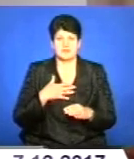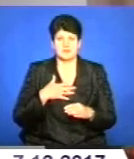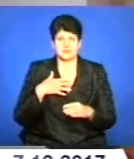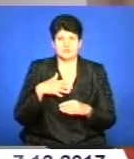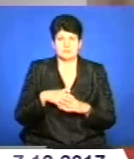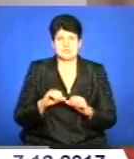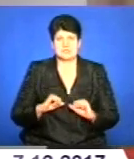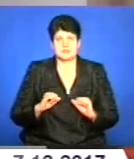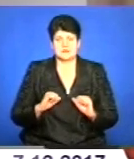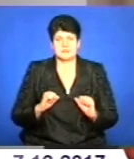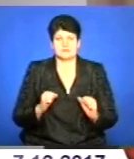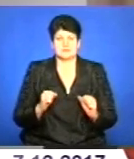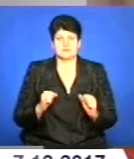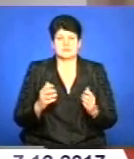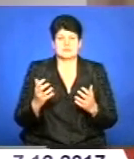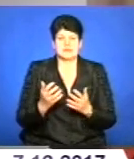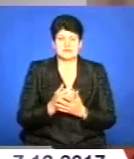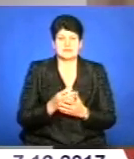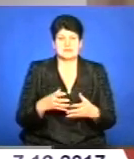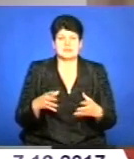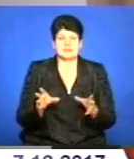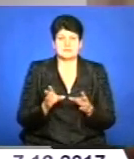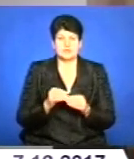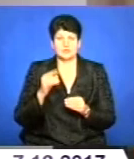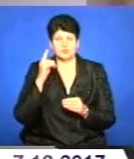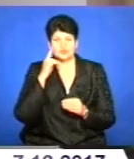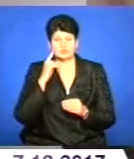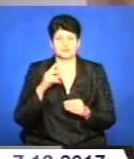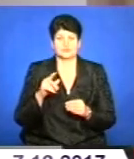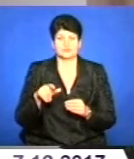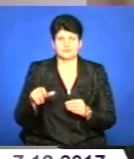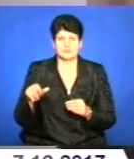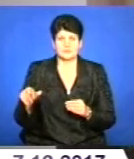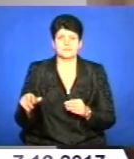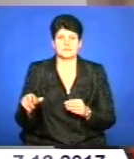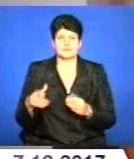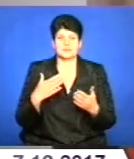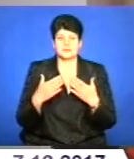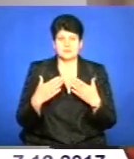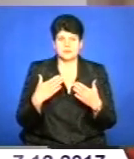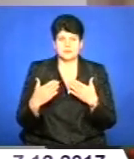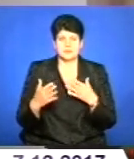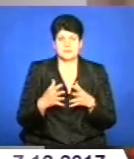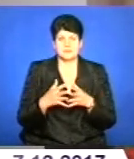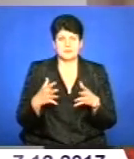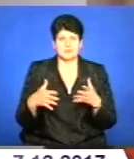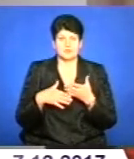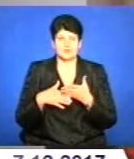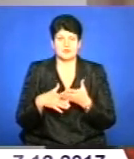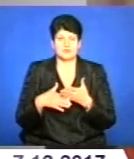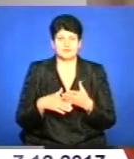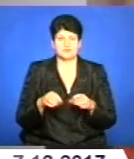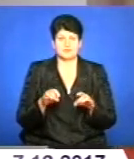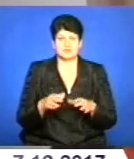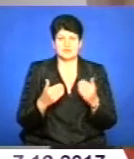ми стараємося, намагаємося знайти спільну думку з електоратом, з людьми, спілкуючись з ними, максимум допомагаючи вирішити